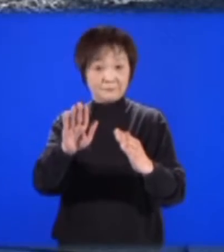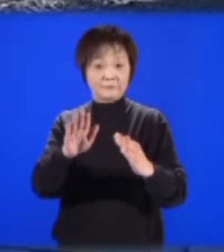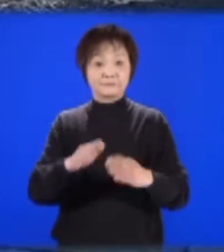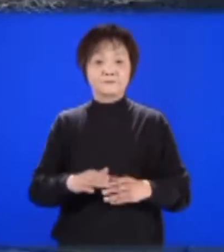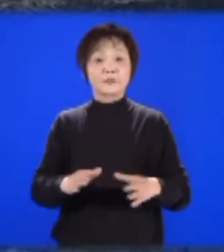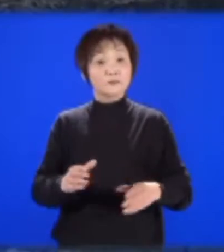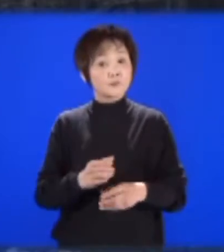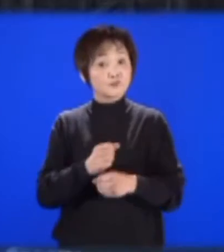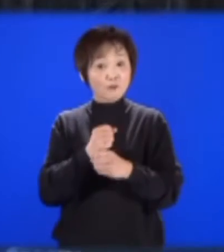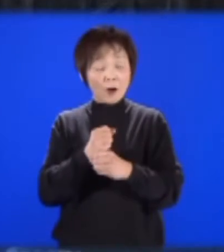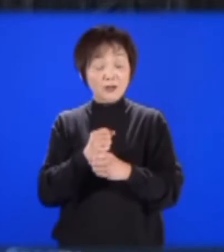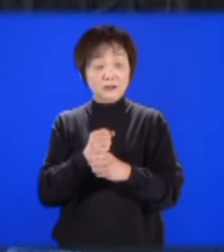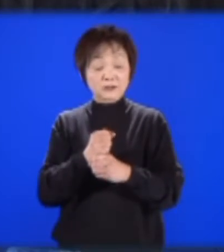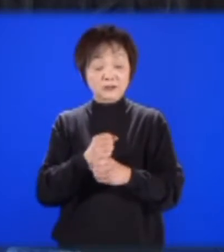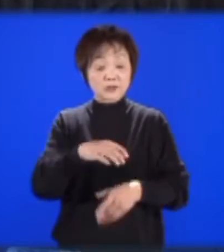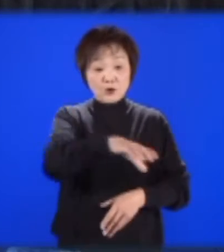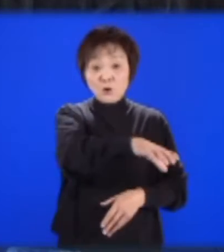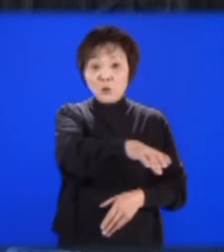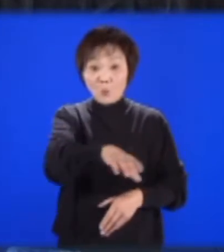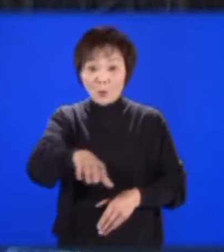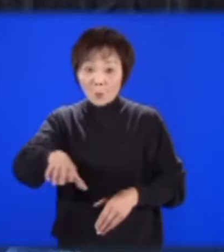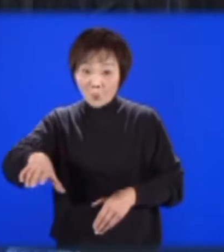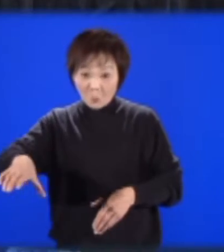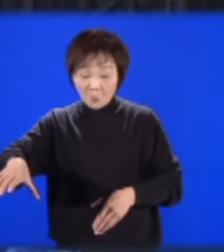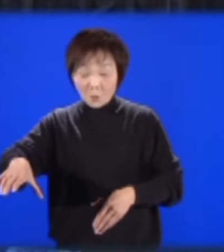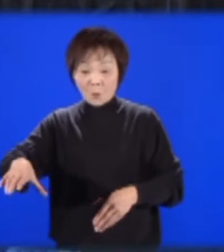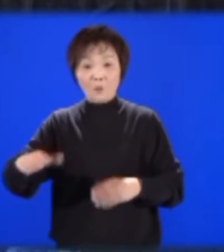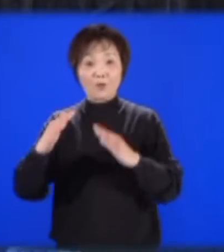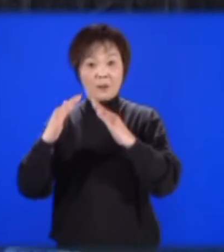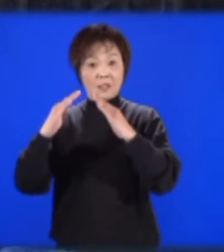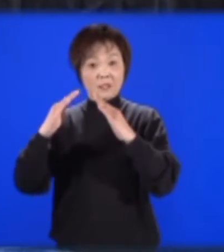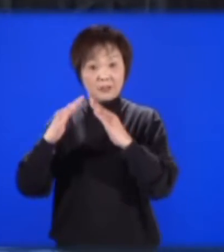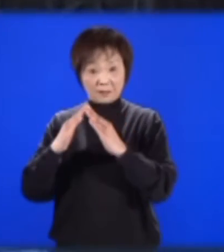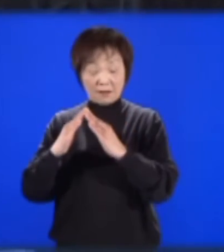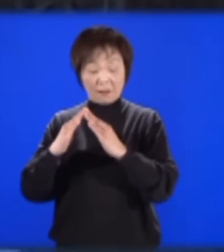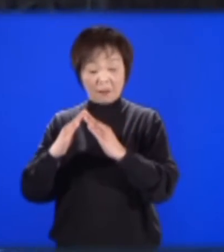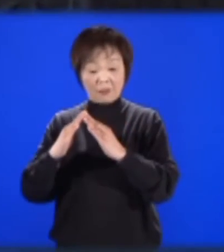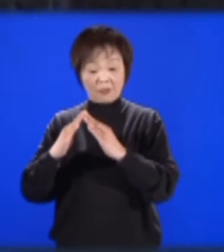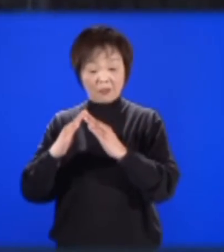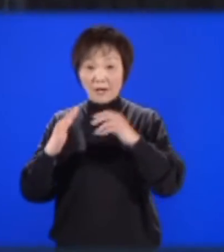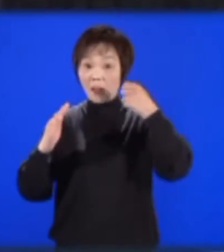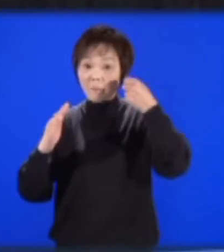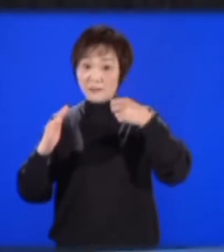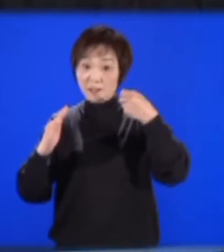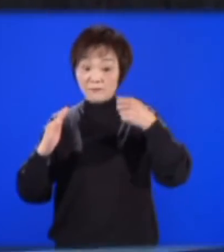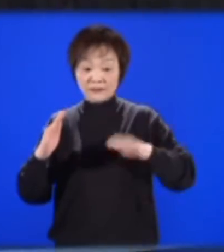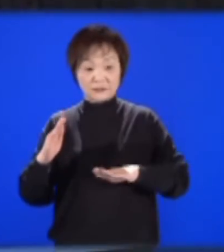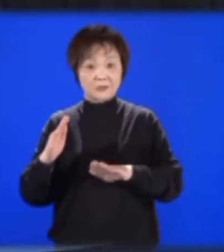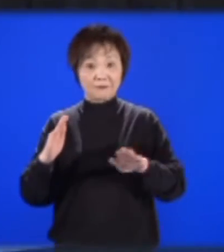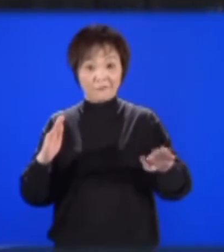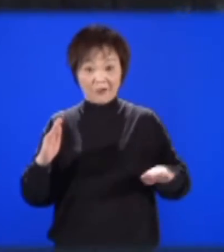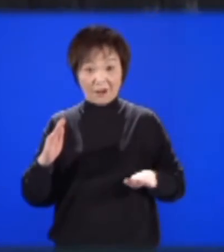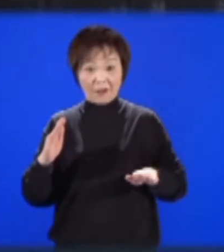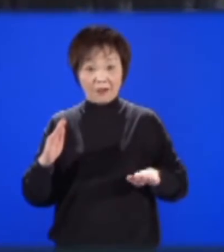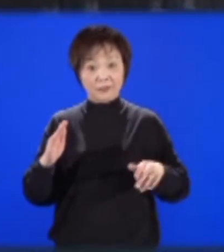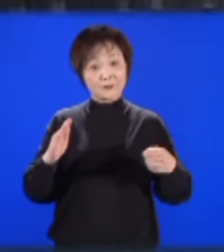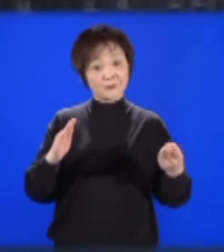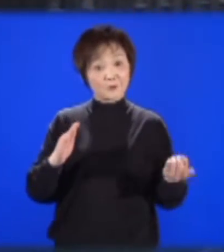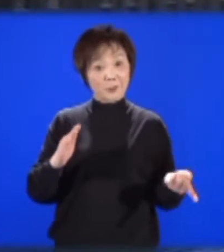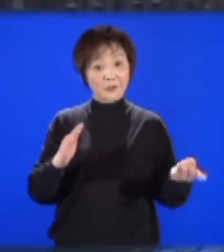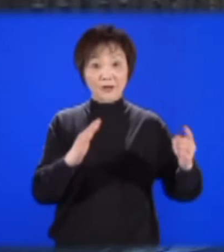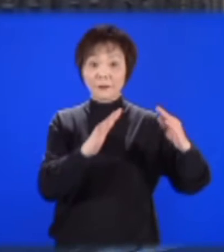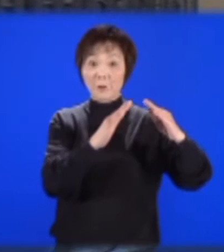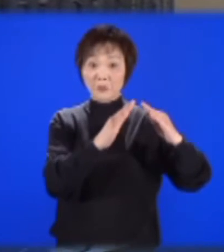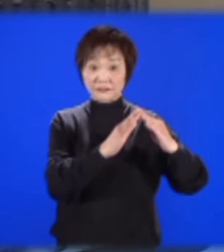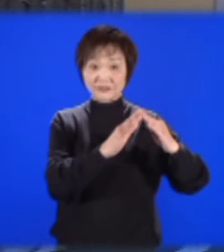こう作るんですね。でそういうふうな形を取ると、家があり、南に庭がある、そして